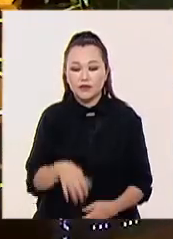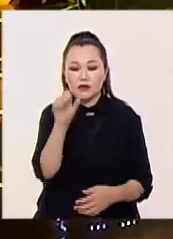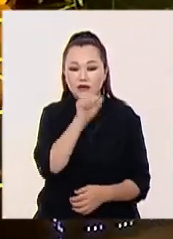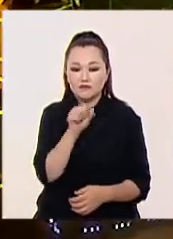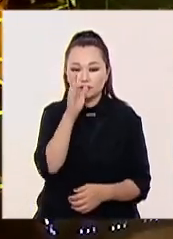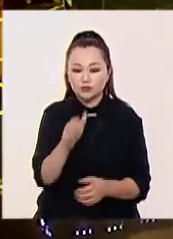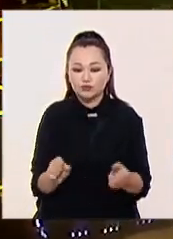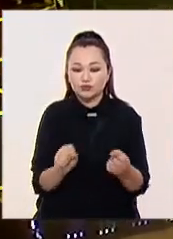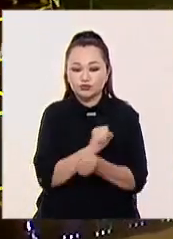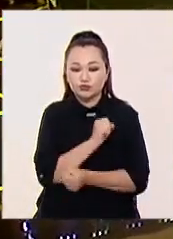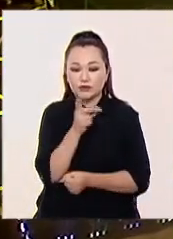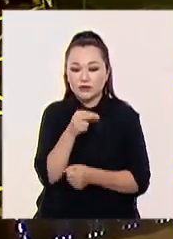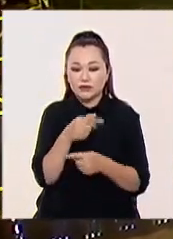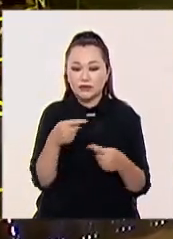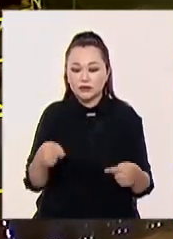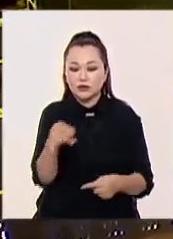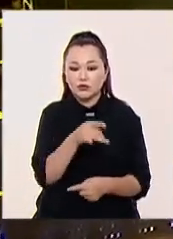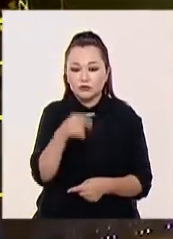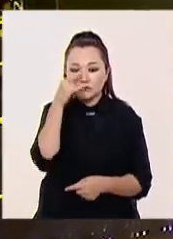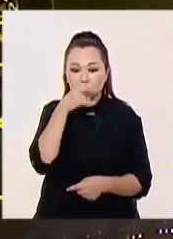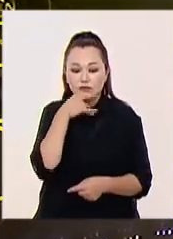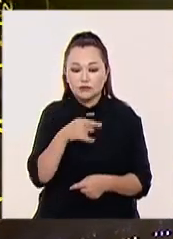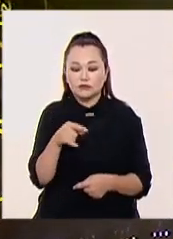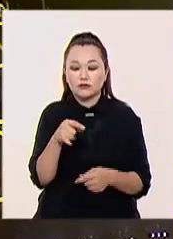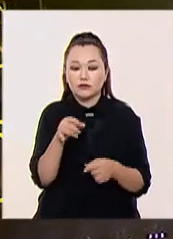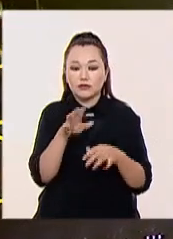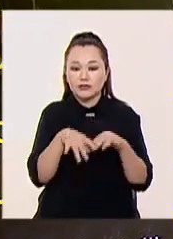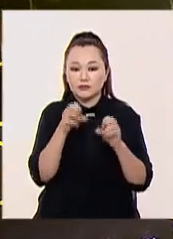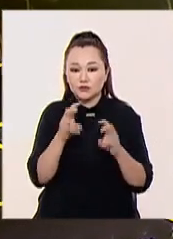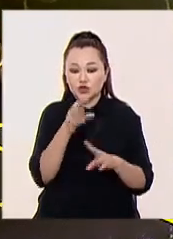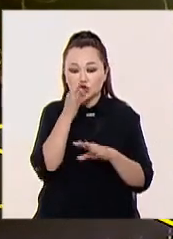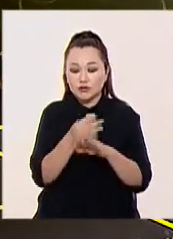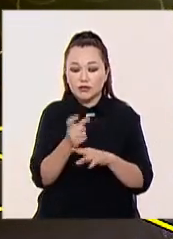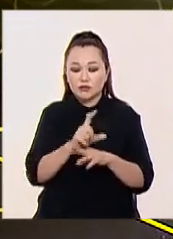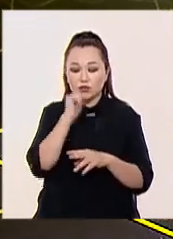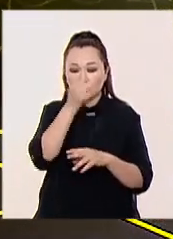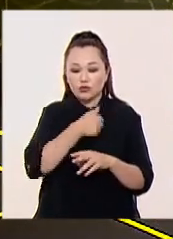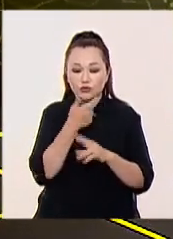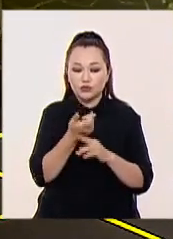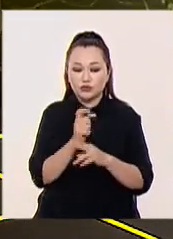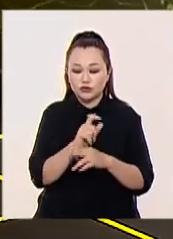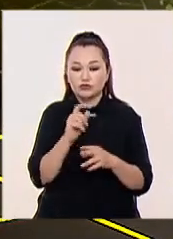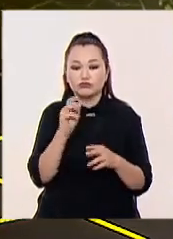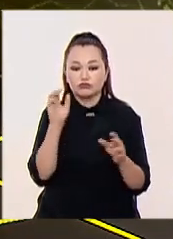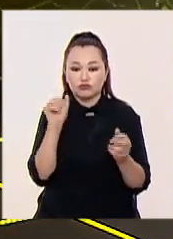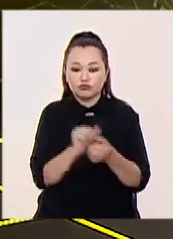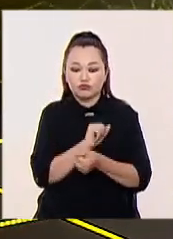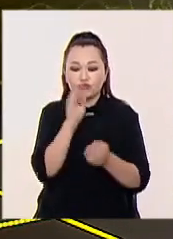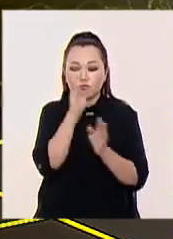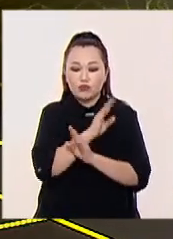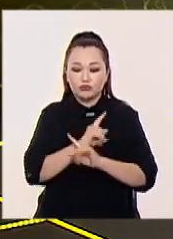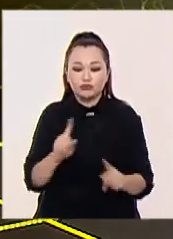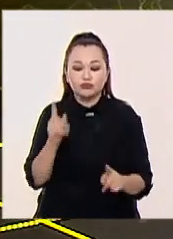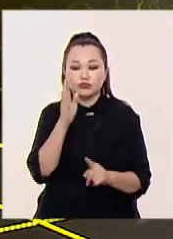Август будет засушливым для некоторых регионов Казахстана. Эксперты отмечают, что этот год выдался аномальным. Как недостаток